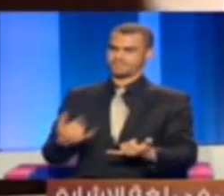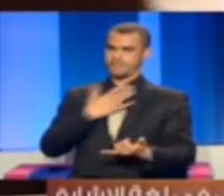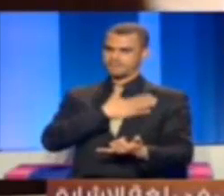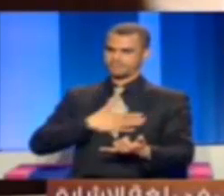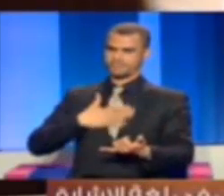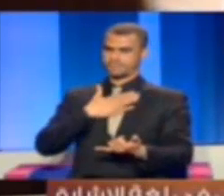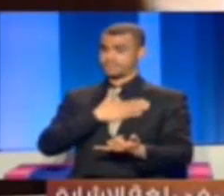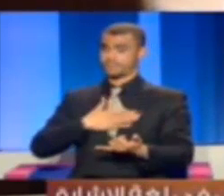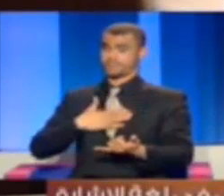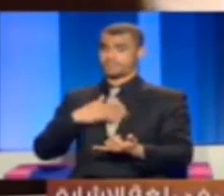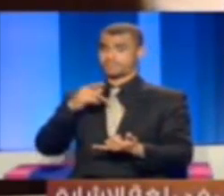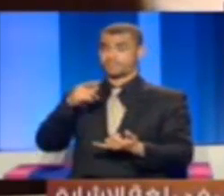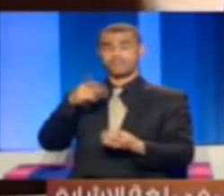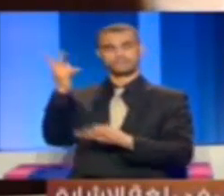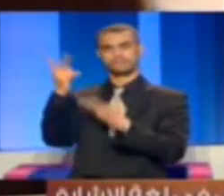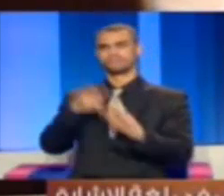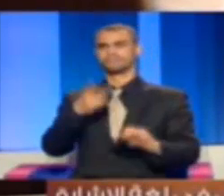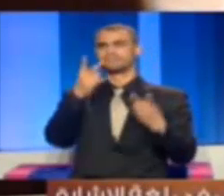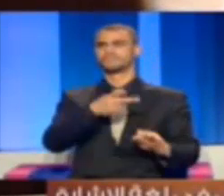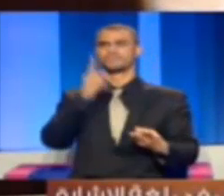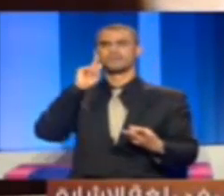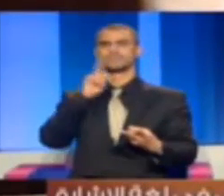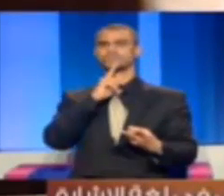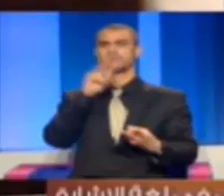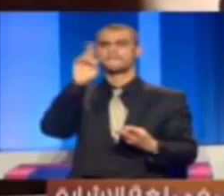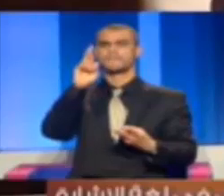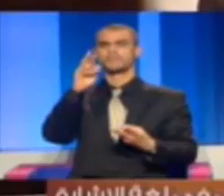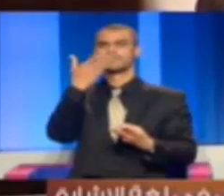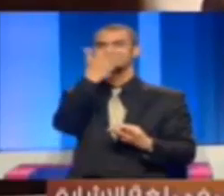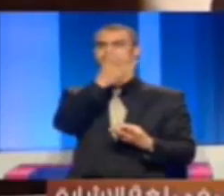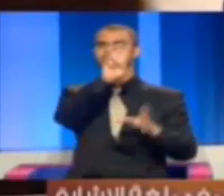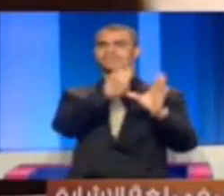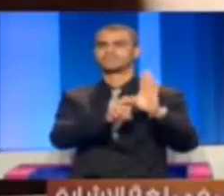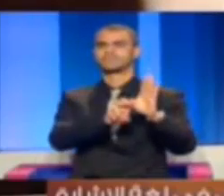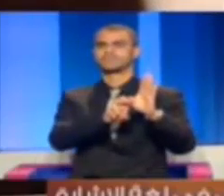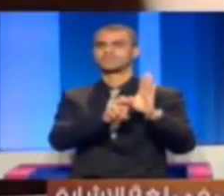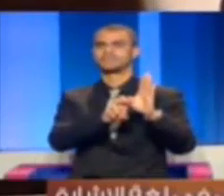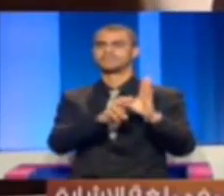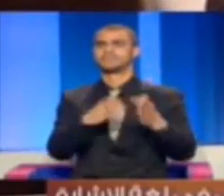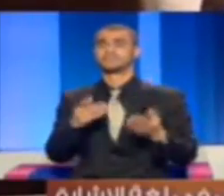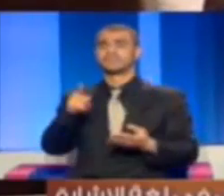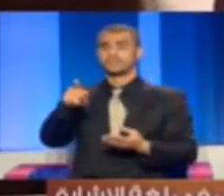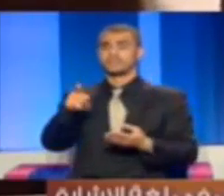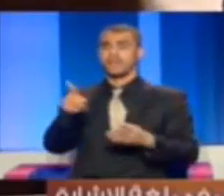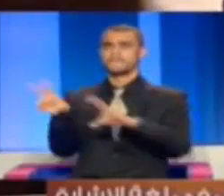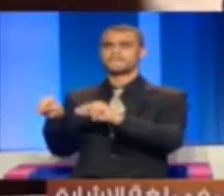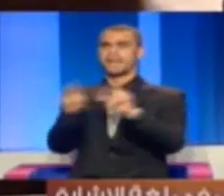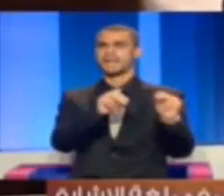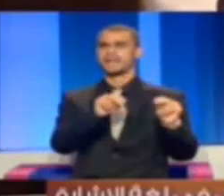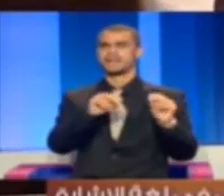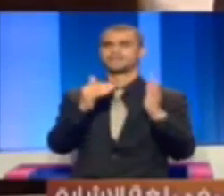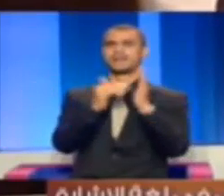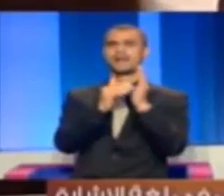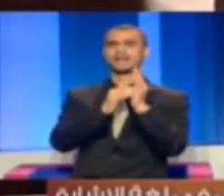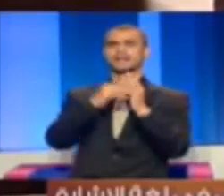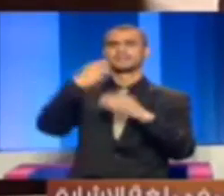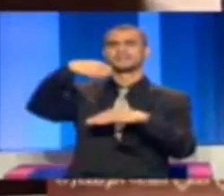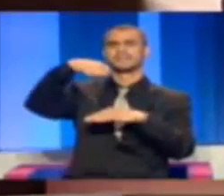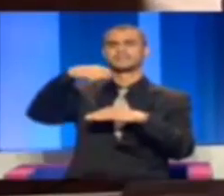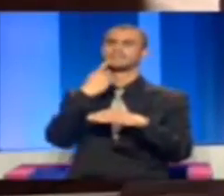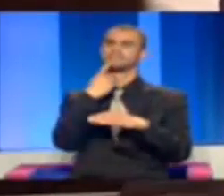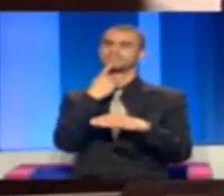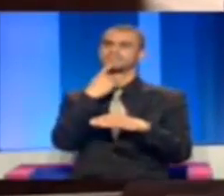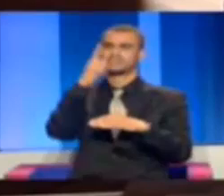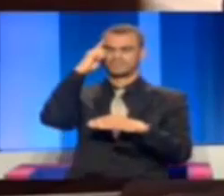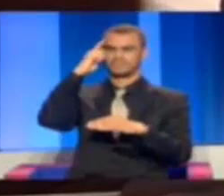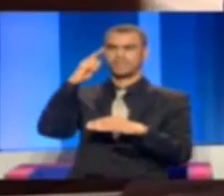مع الاخوه الصم اللي جاوا معنا اليوم في البلاطو. في الحقيقه كما قال الاستاذ عبد العزيز، هي باقيه ذاك